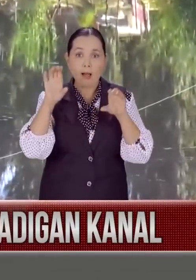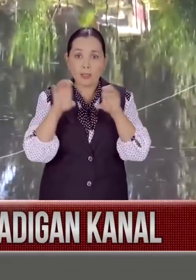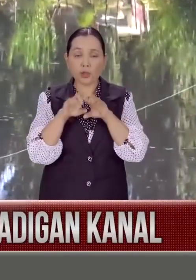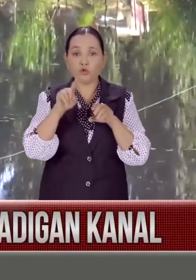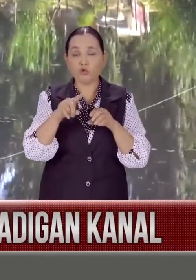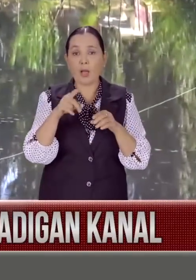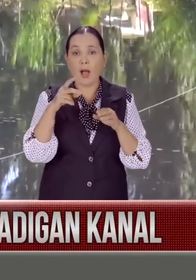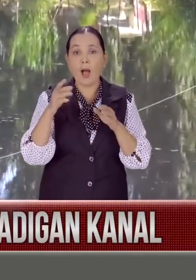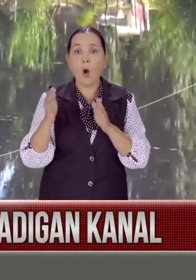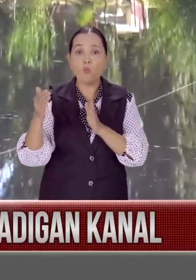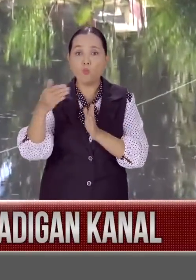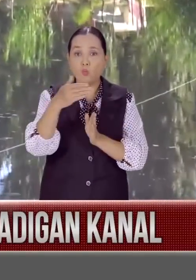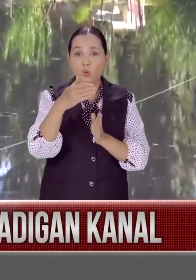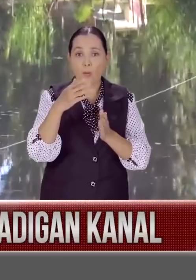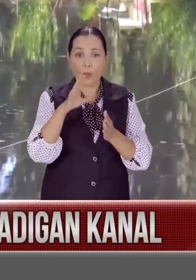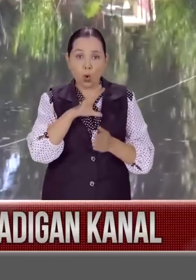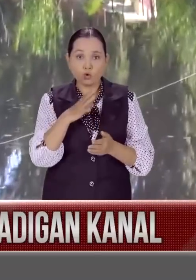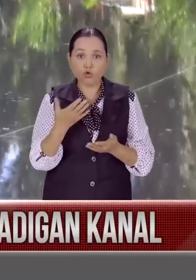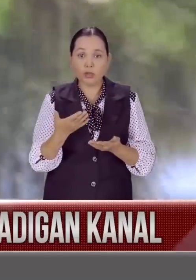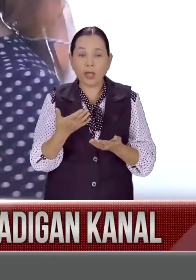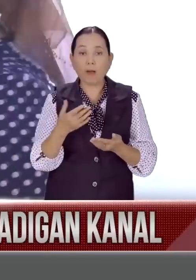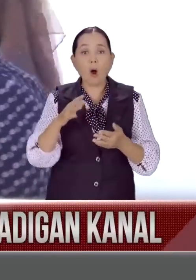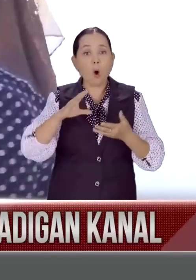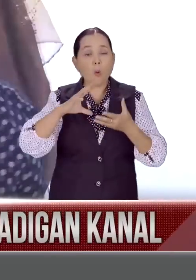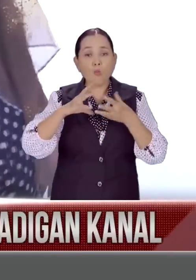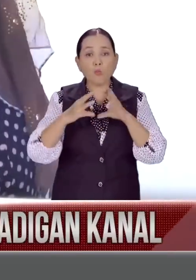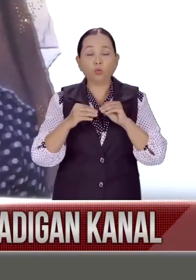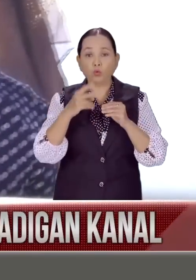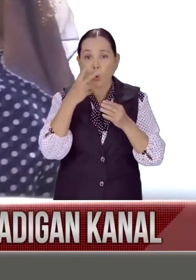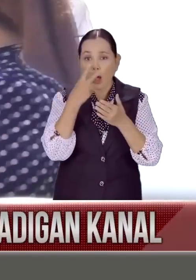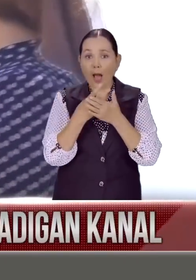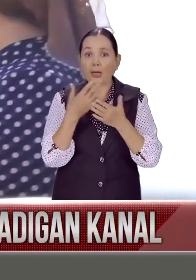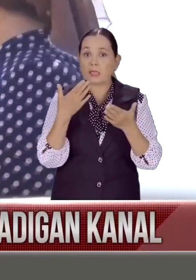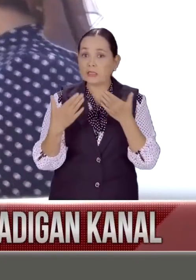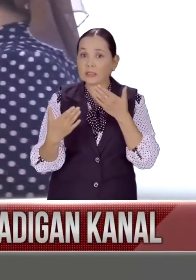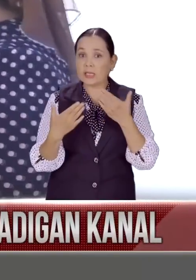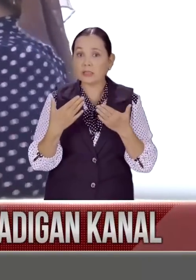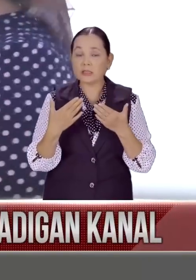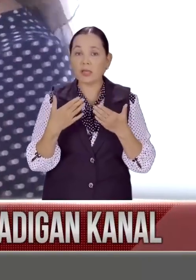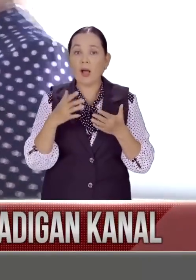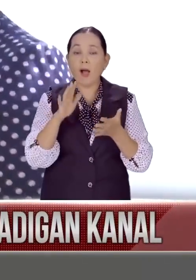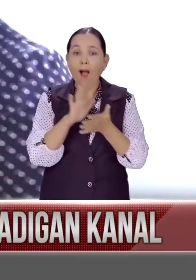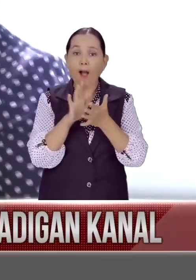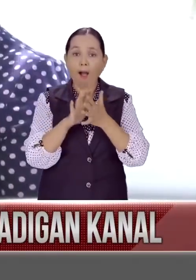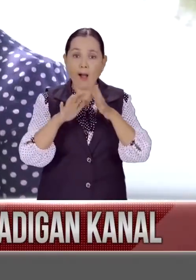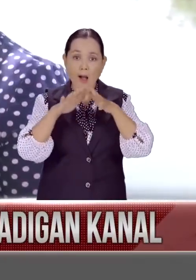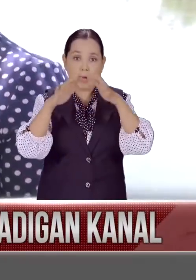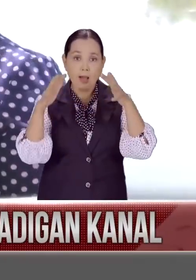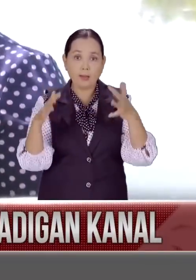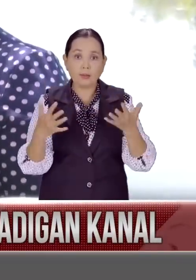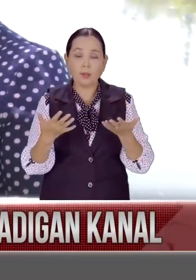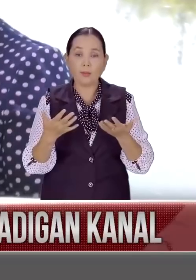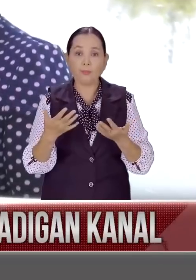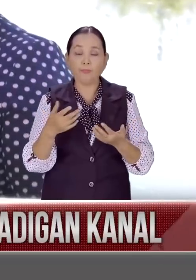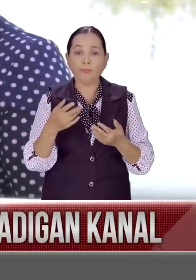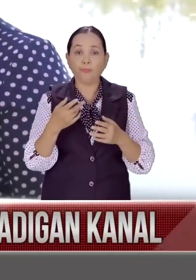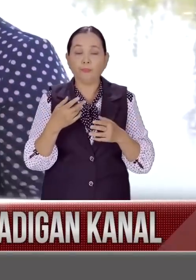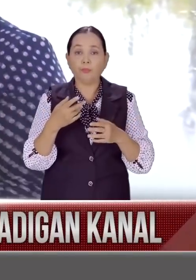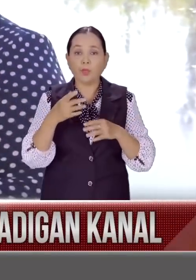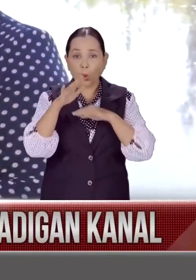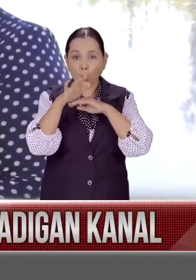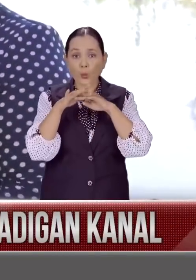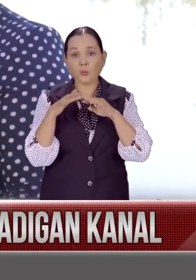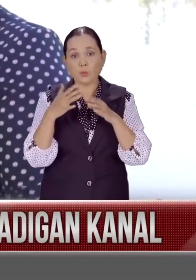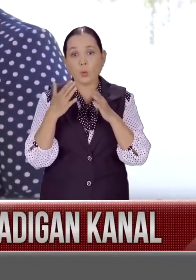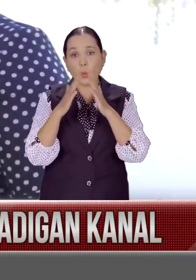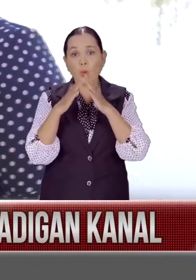shu suvga qarab burib qo'yishgan. Butun mana qarasangiz axlat. Uzr, ana